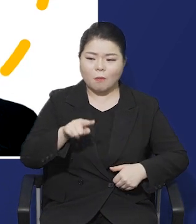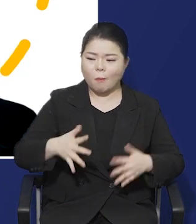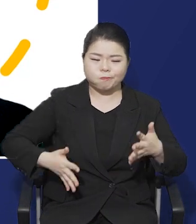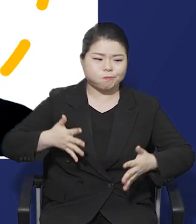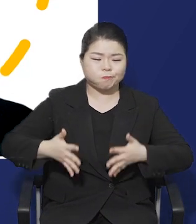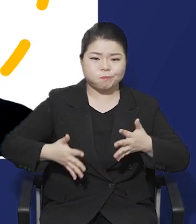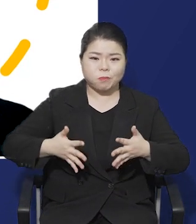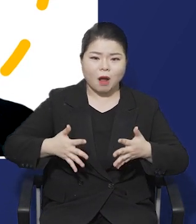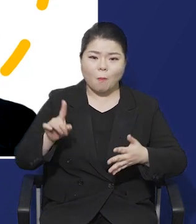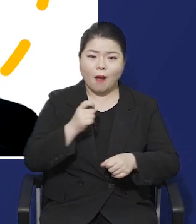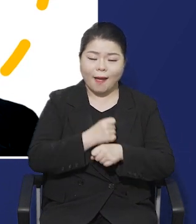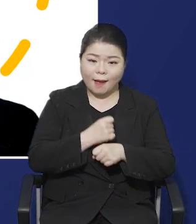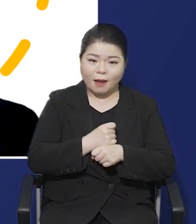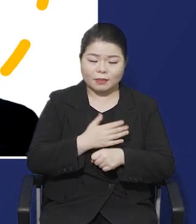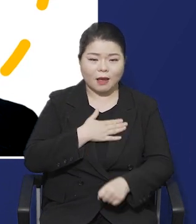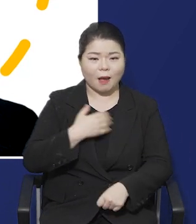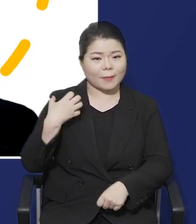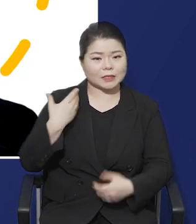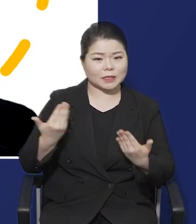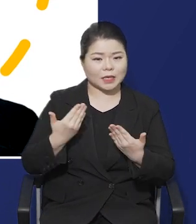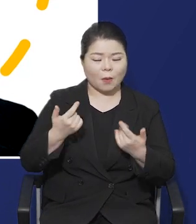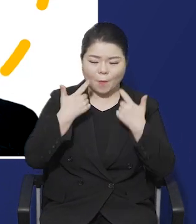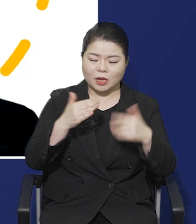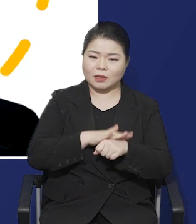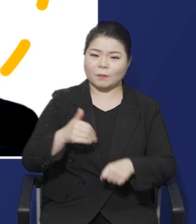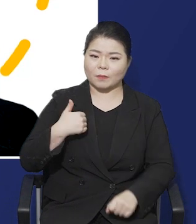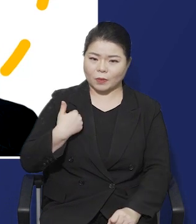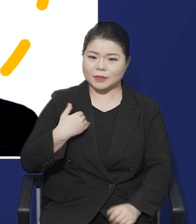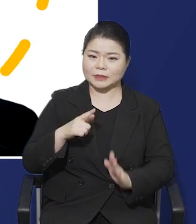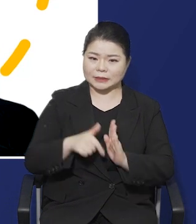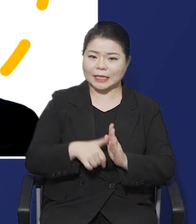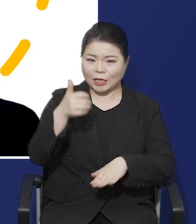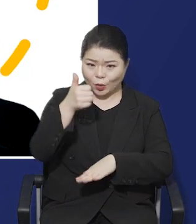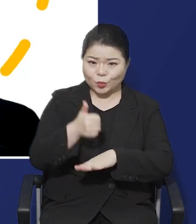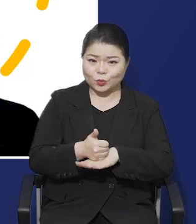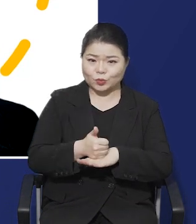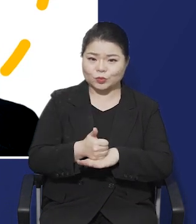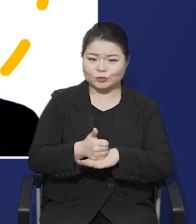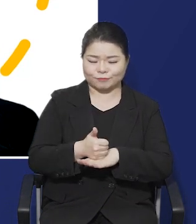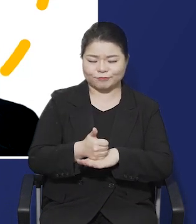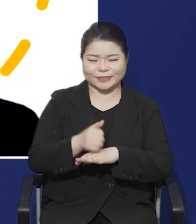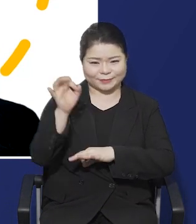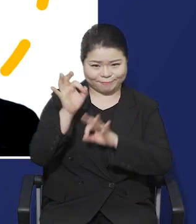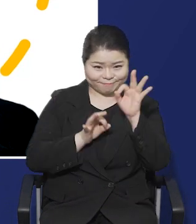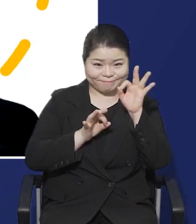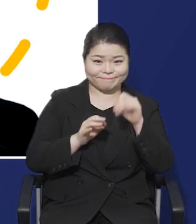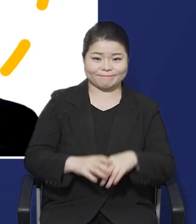될지, 내가 해야 될 일을 명확하게 알지 못하면은 결국에는 미스가 나게